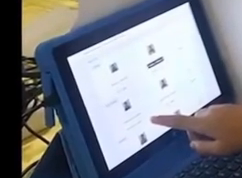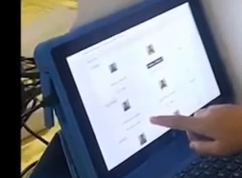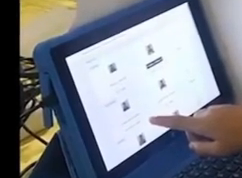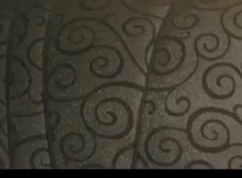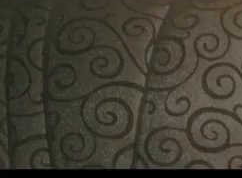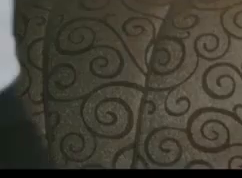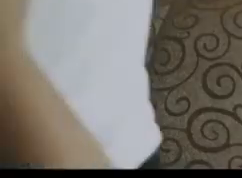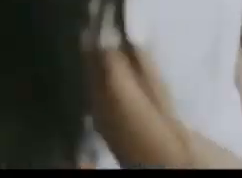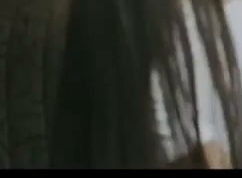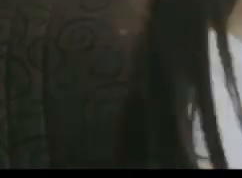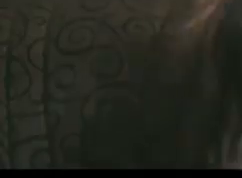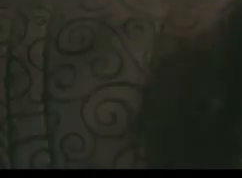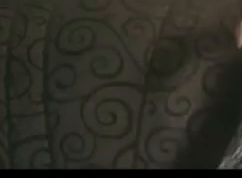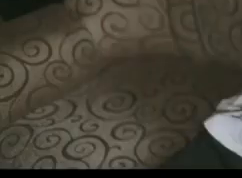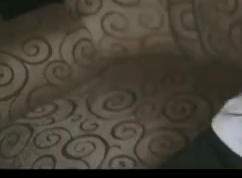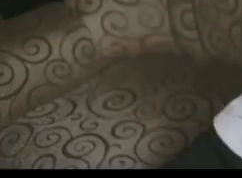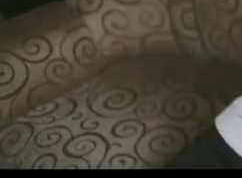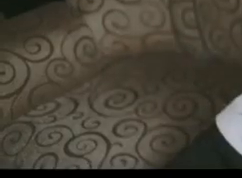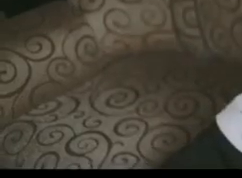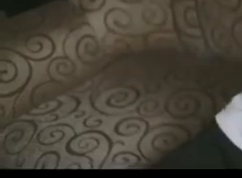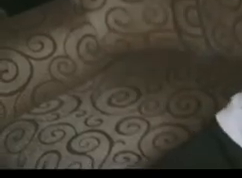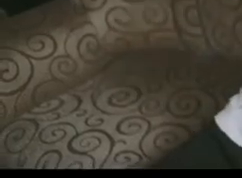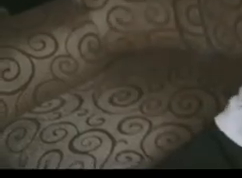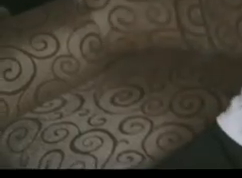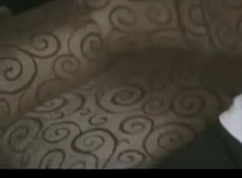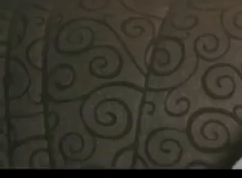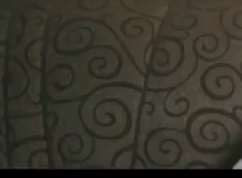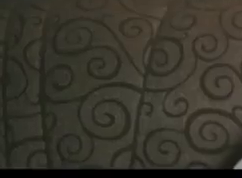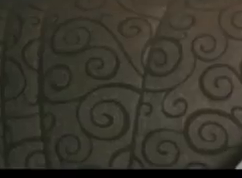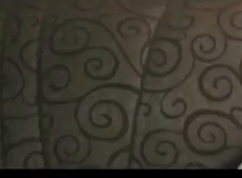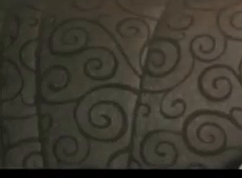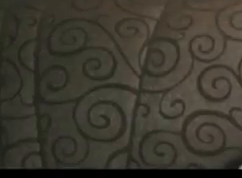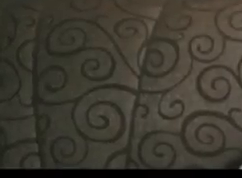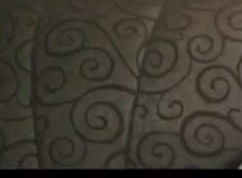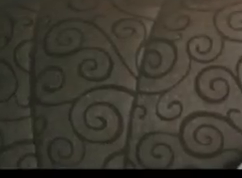bawat araw, unti-unti mapawi ang pangamba.